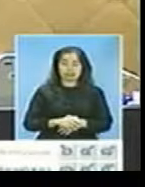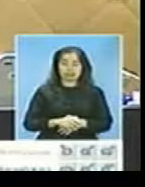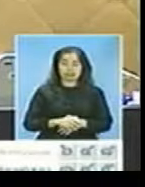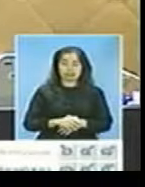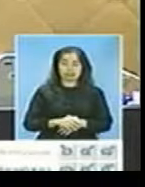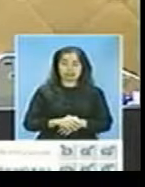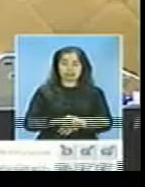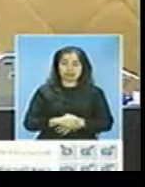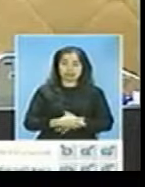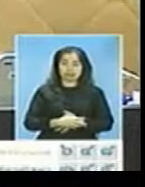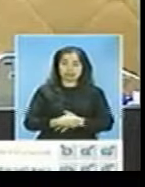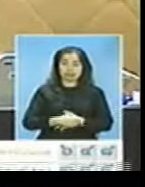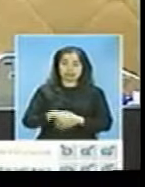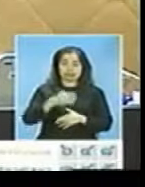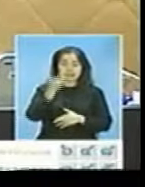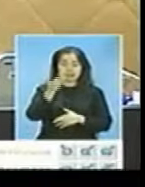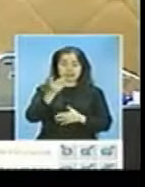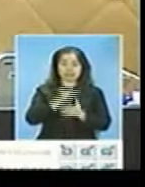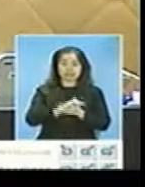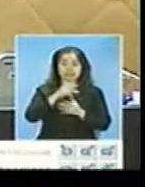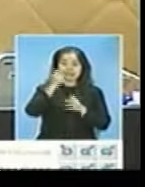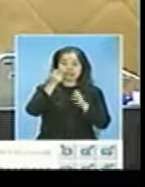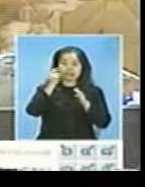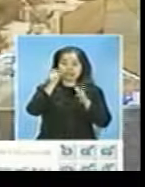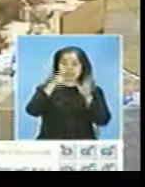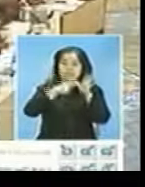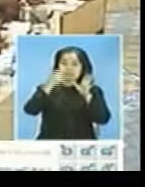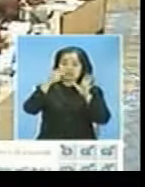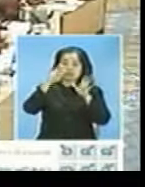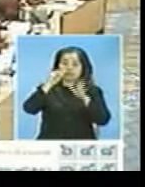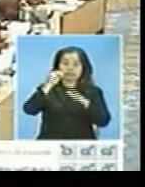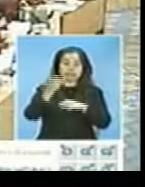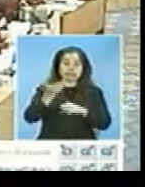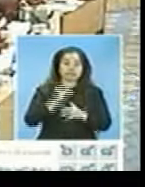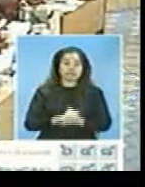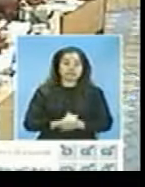เชิญท่านอาคมเอ่งชวนครับ